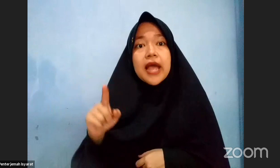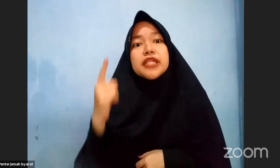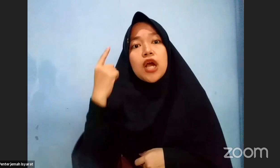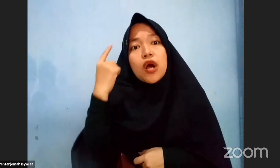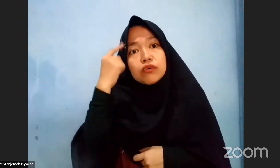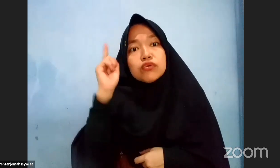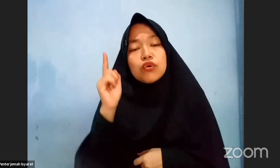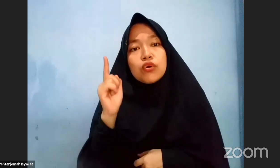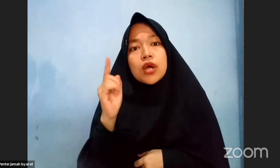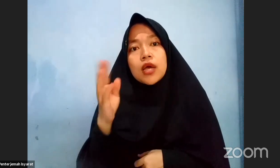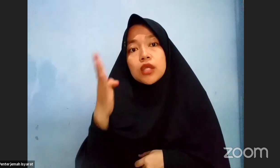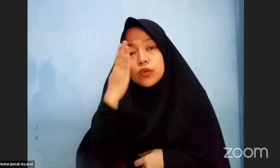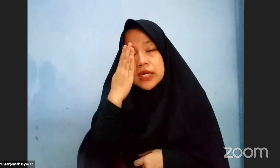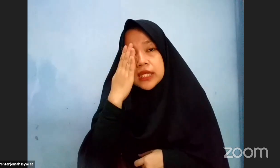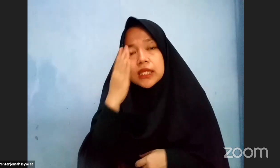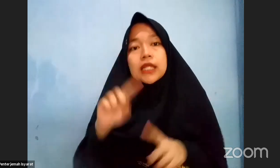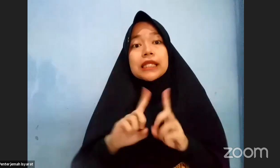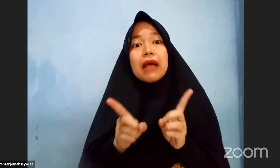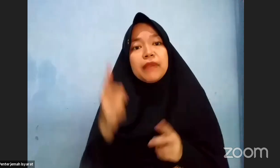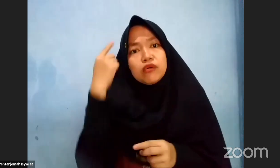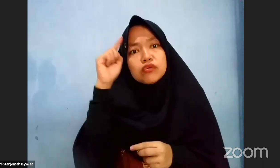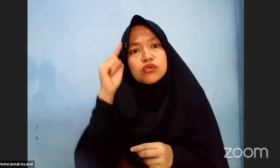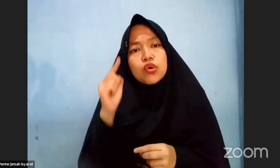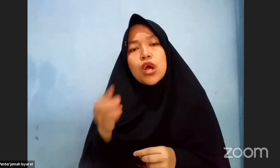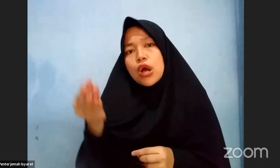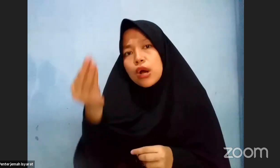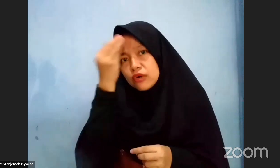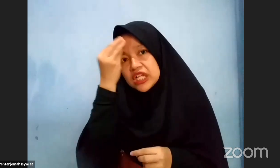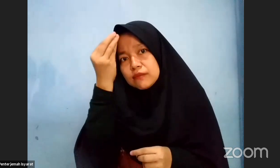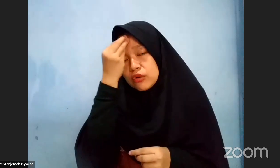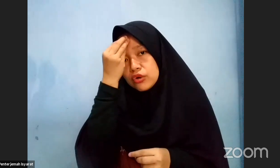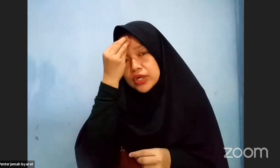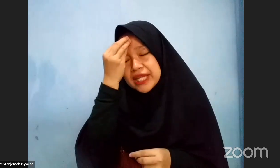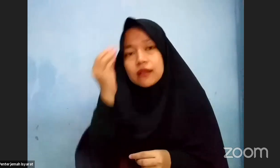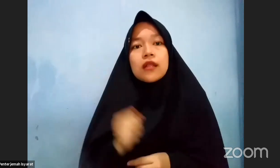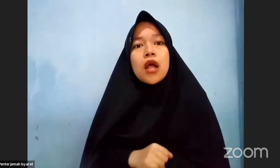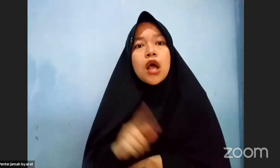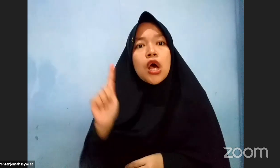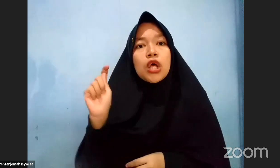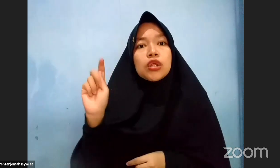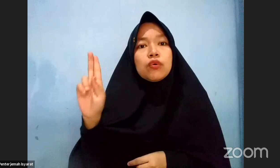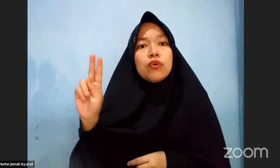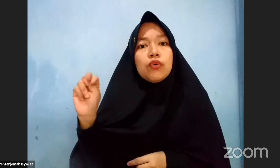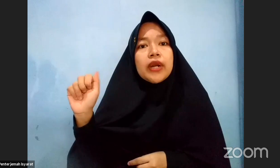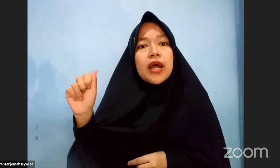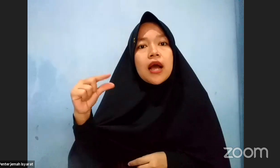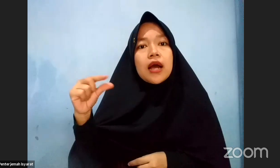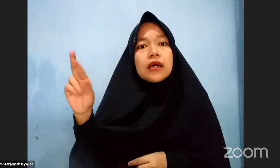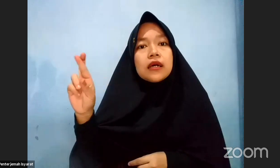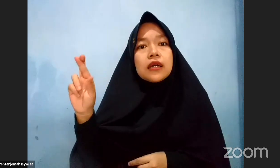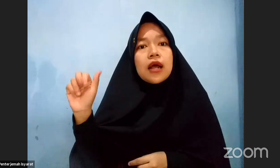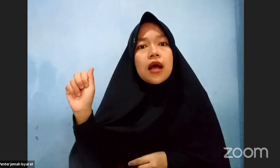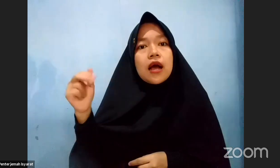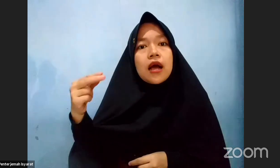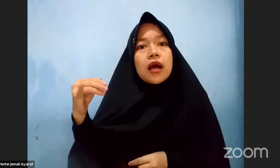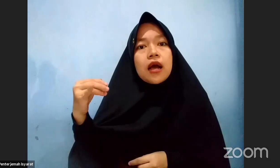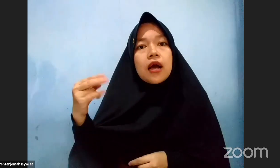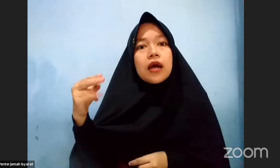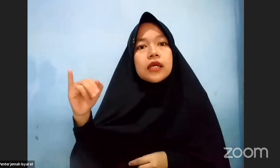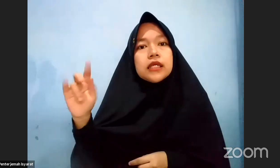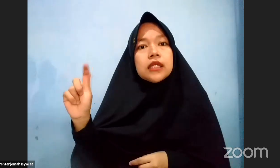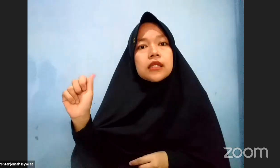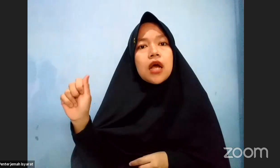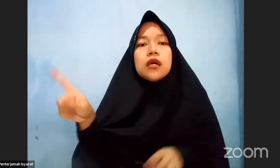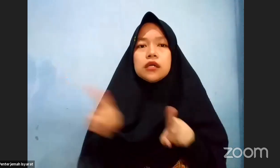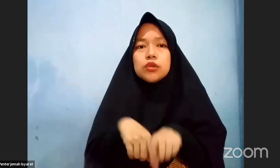bagus banget ibu jadi eh dan ini bisa untuk semuanya pagi tadi ada pendidikan karakter terus